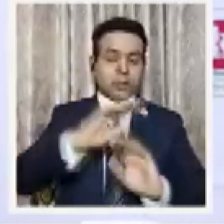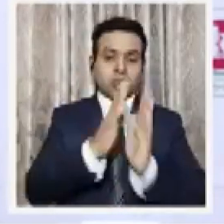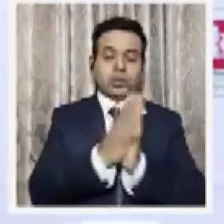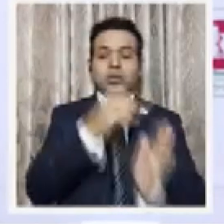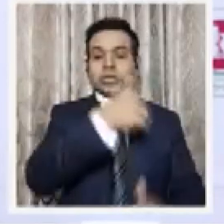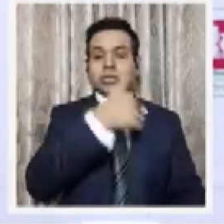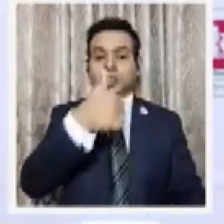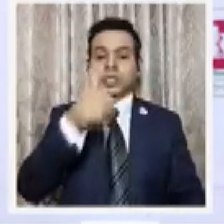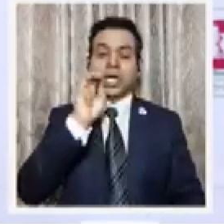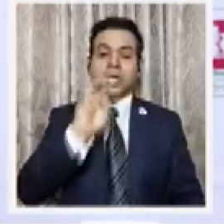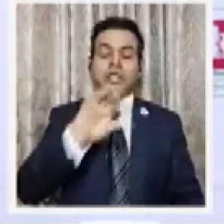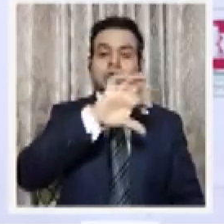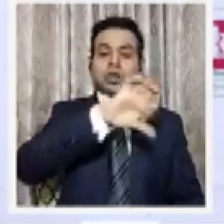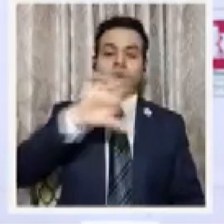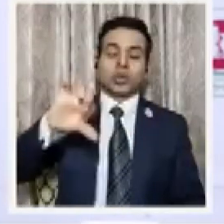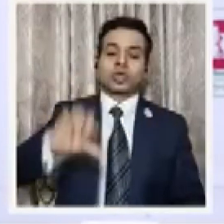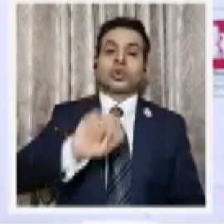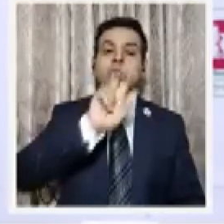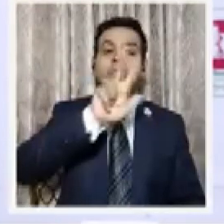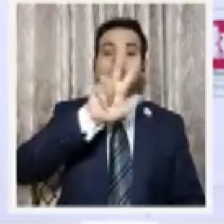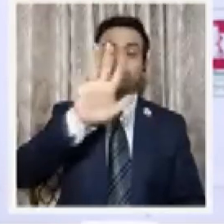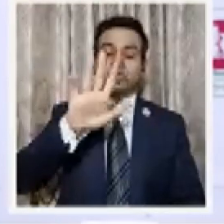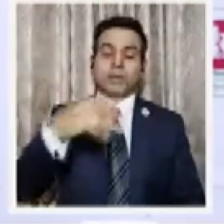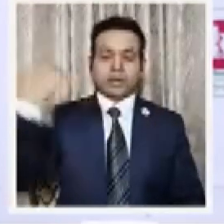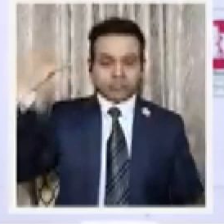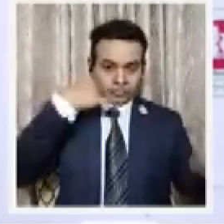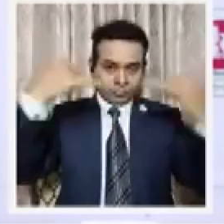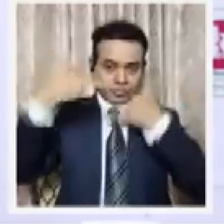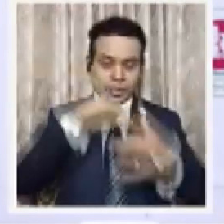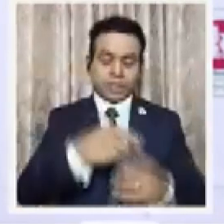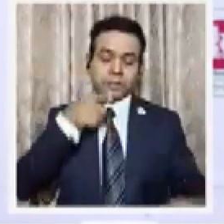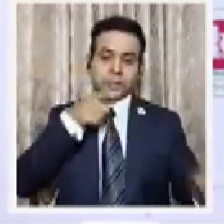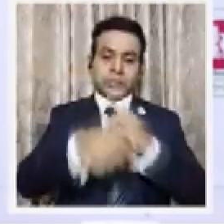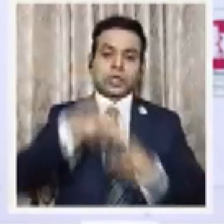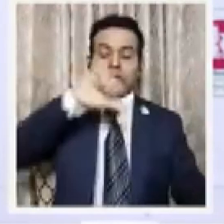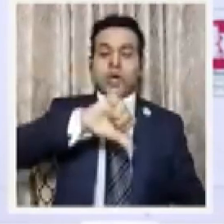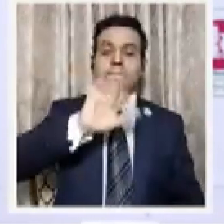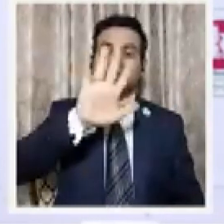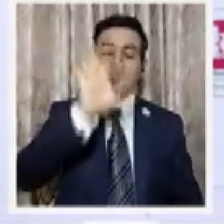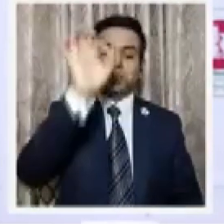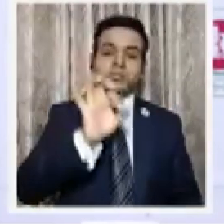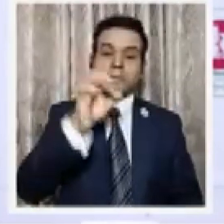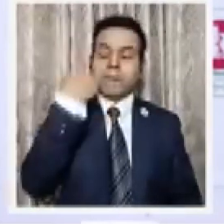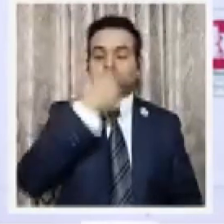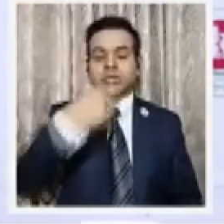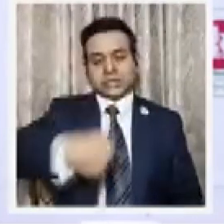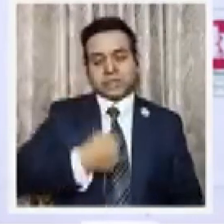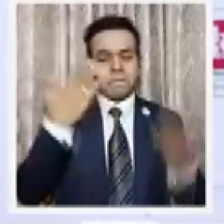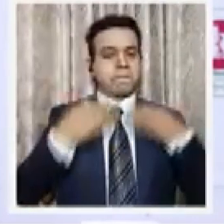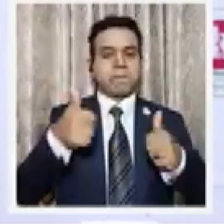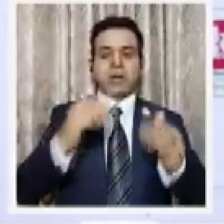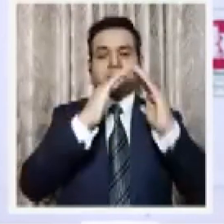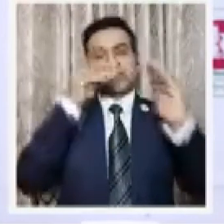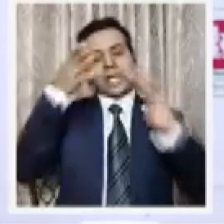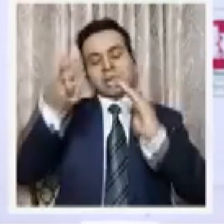বিগত 18 জুন থেকে কোভিড-19 টেলিহেলথ সেন্টার থেকে সরাসরি সেবা গ্রহণ করেছেন 66985 জন। এর